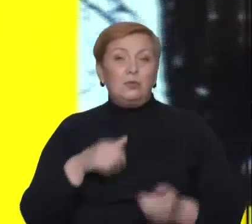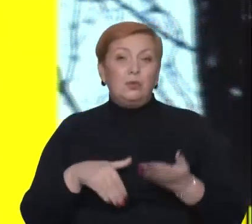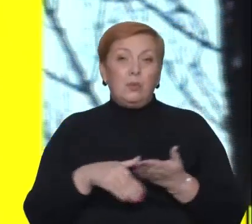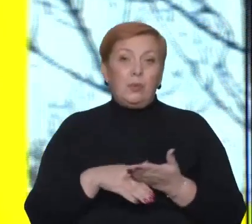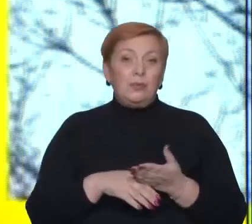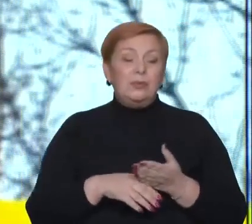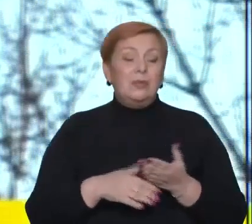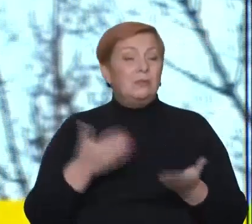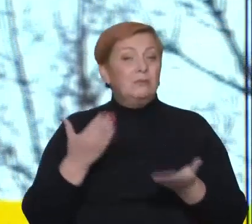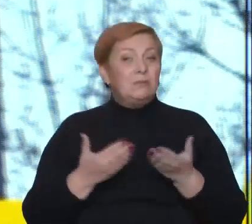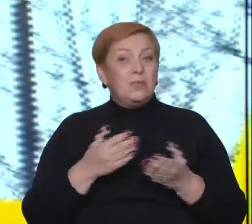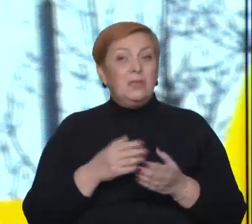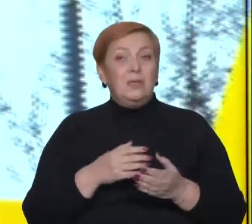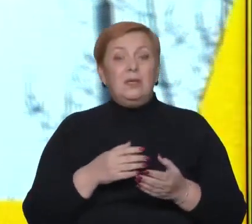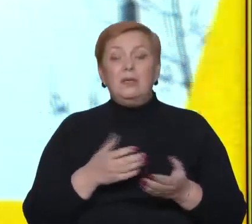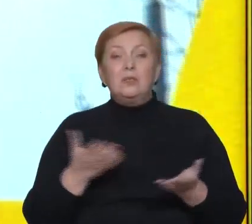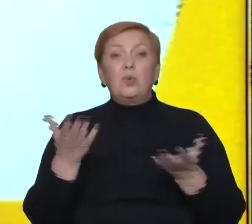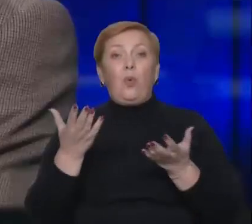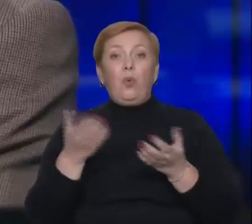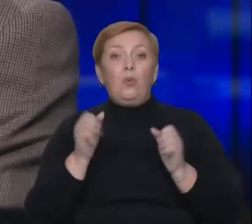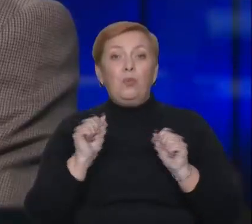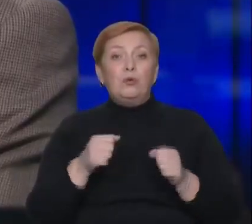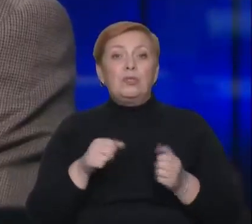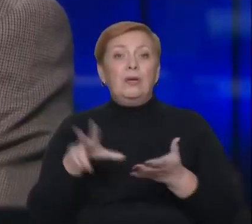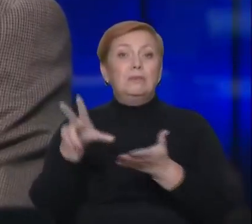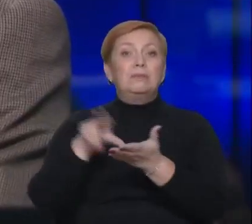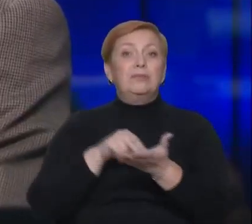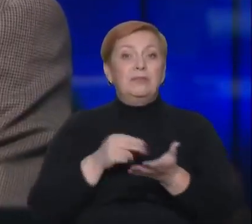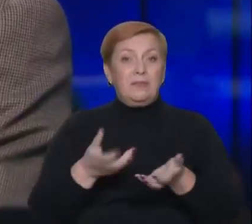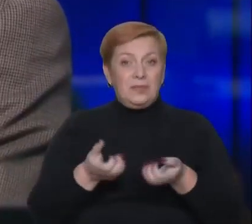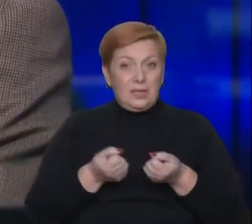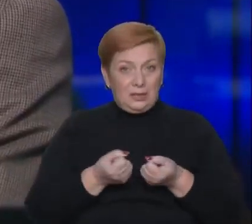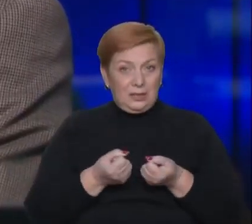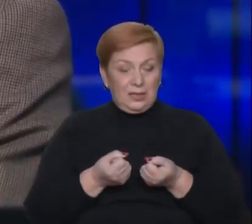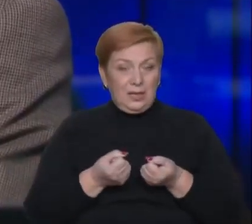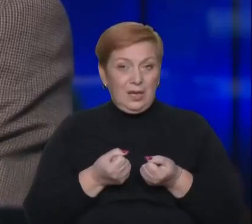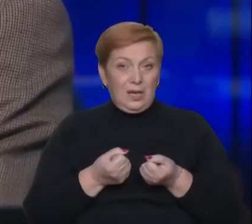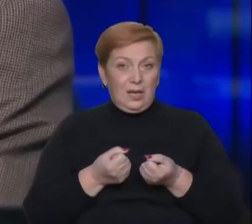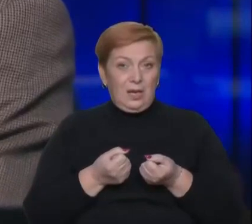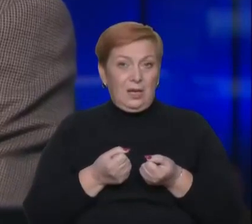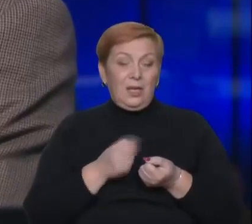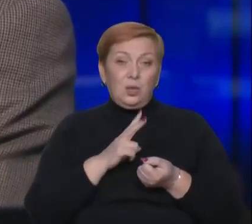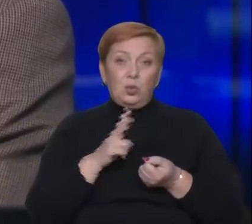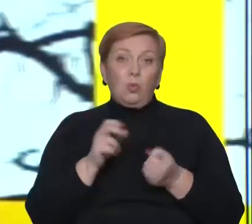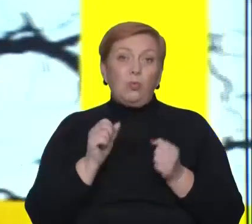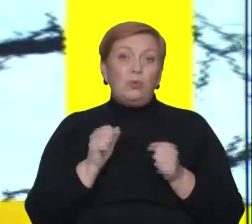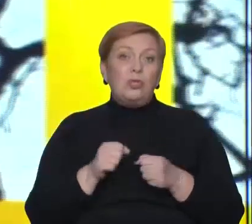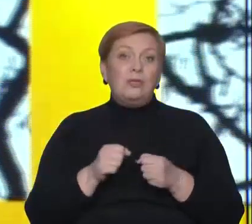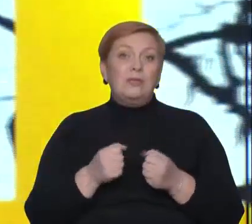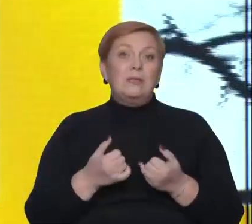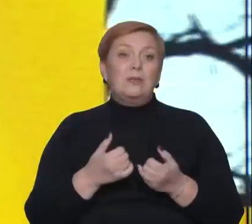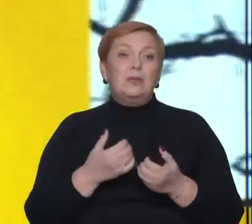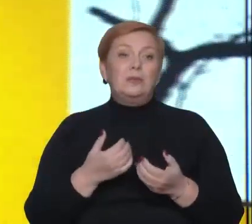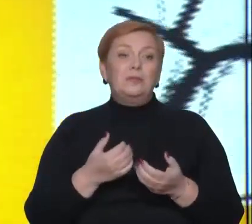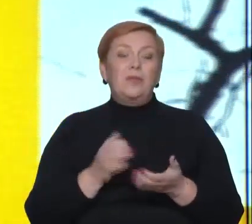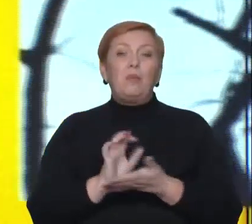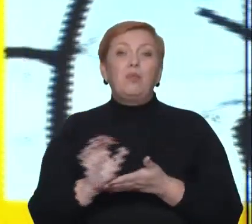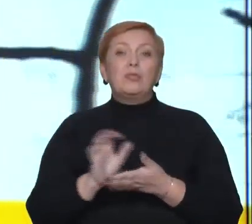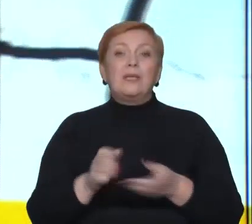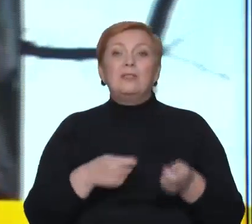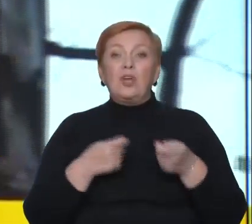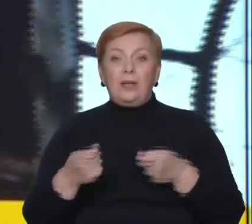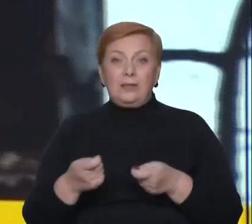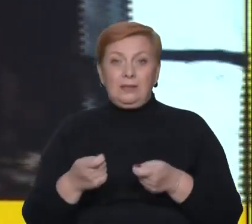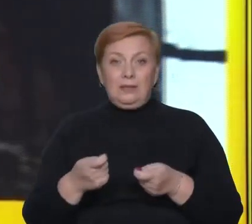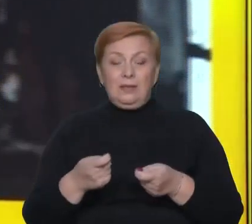може там потенційно бути постачальником подібних засобів для нас? Ну, насправді, нам потрібні